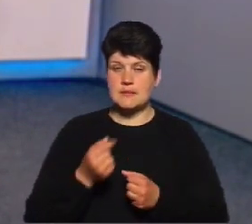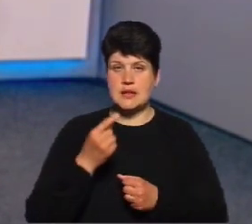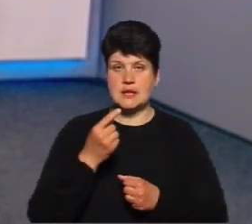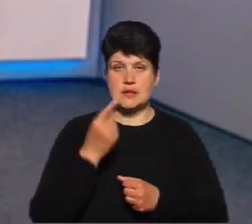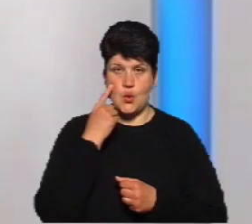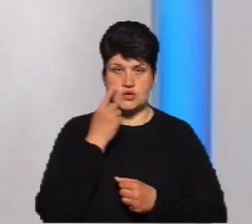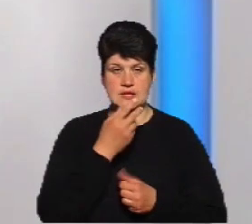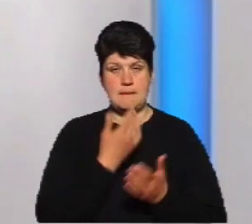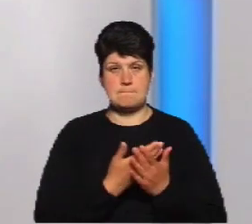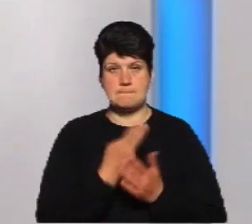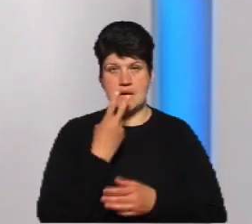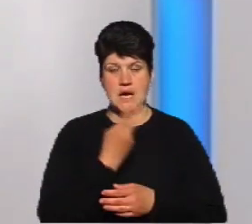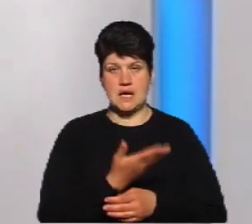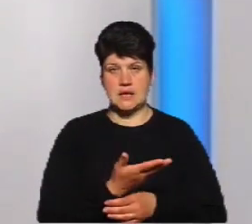як